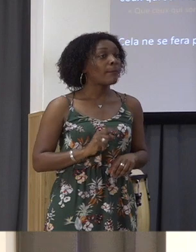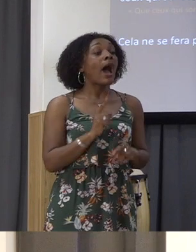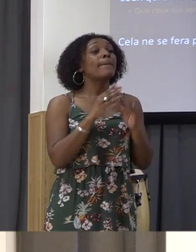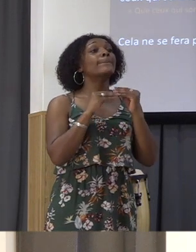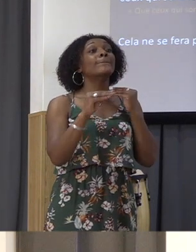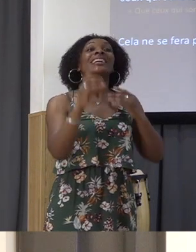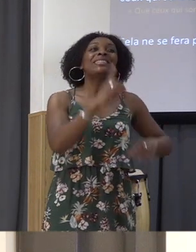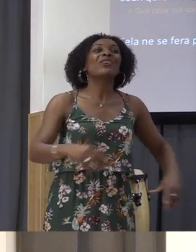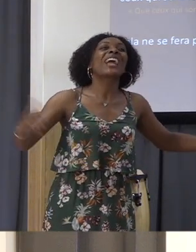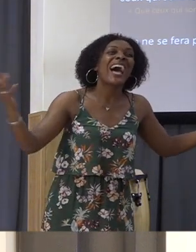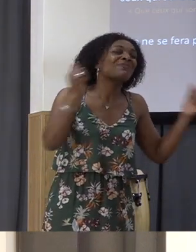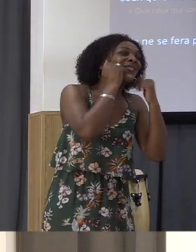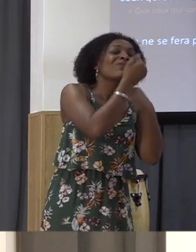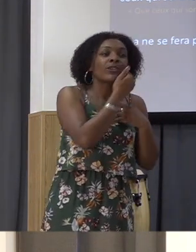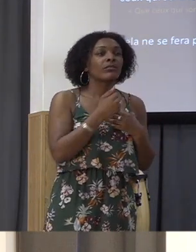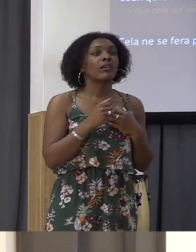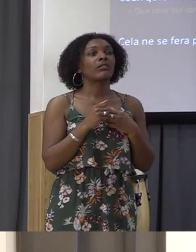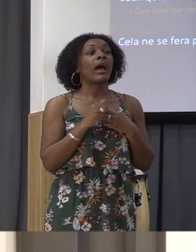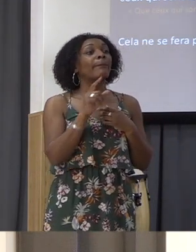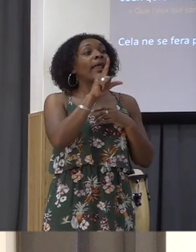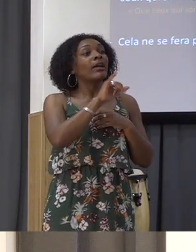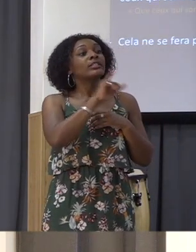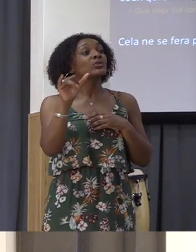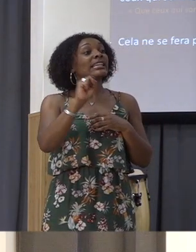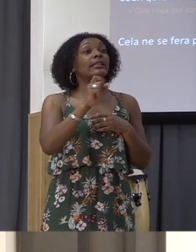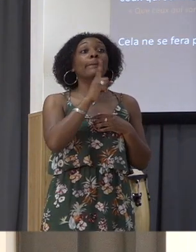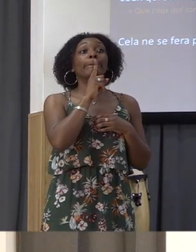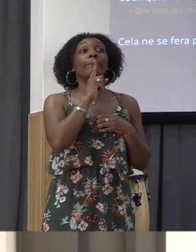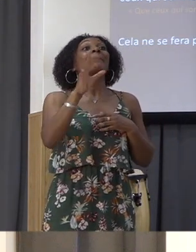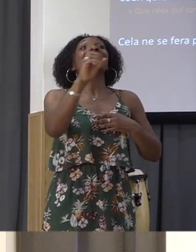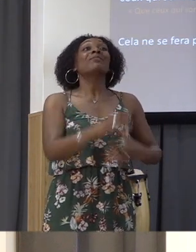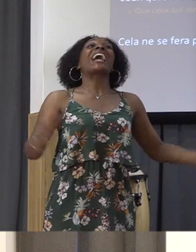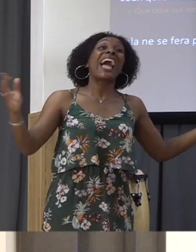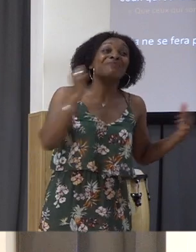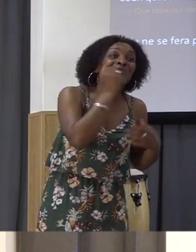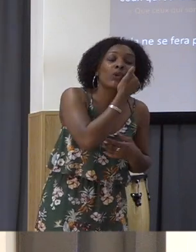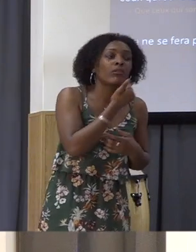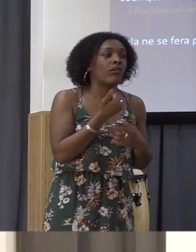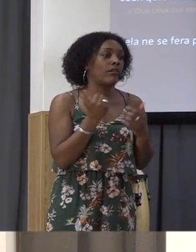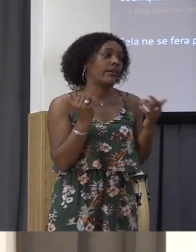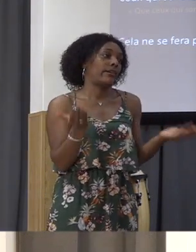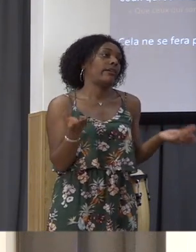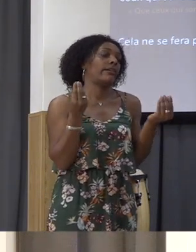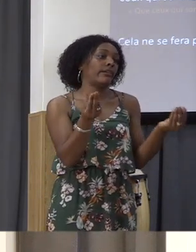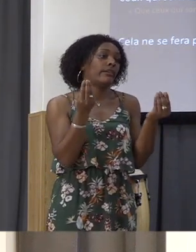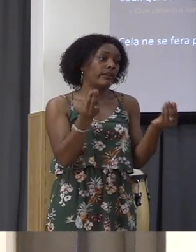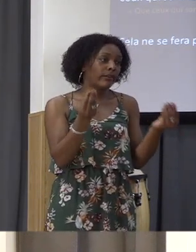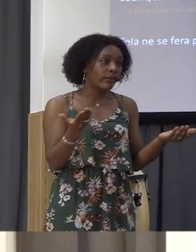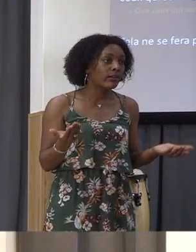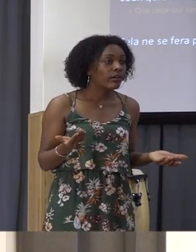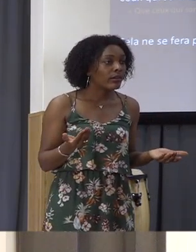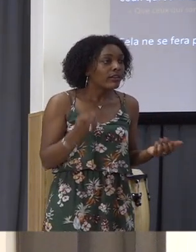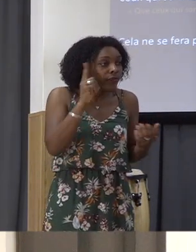Une personne connue, identifiée dans l'Église, où on sait que pour telle personne, il y a telle